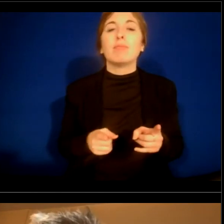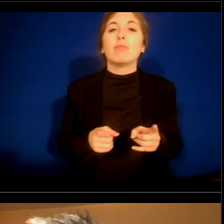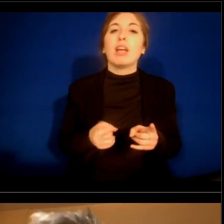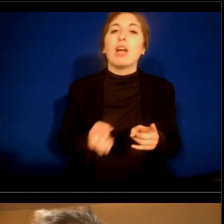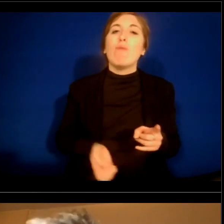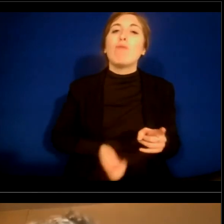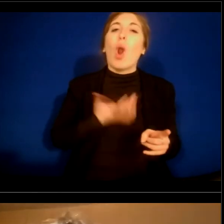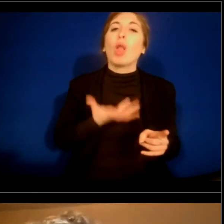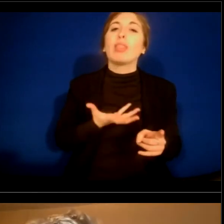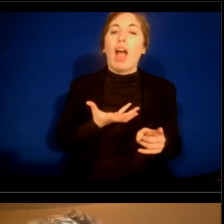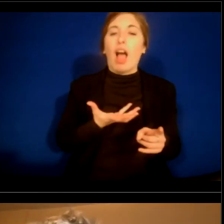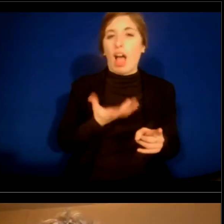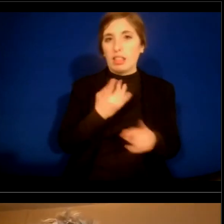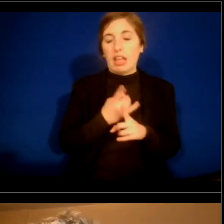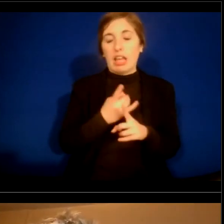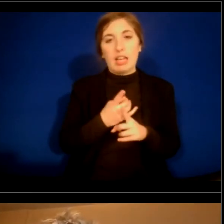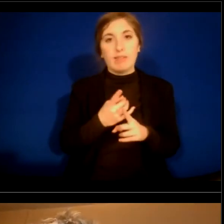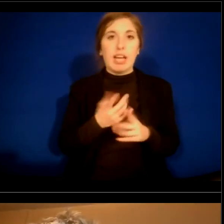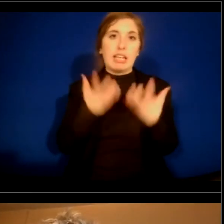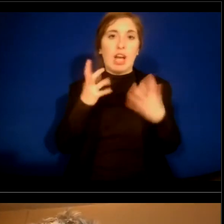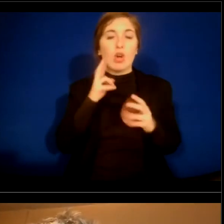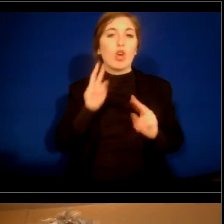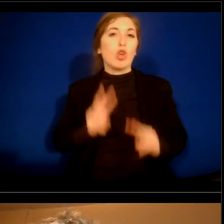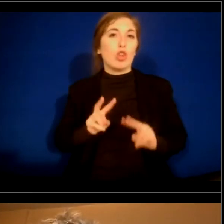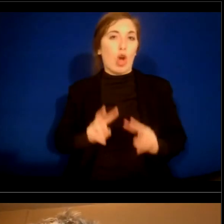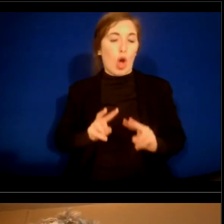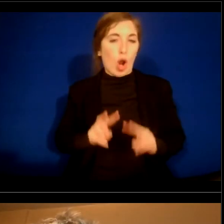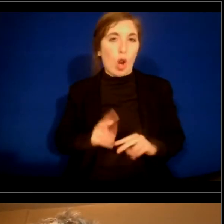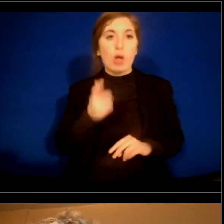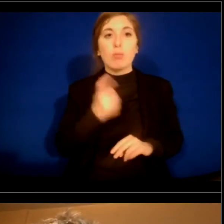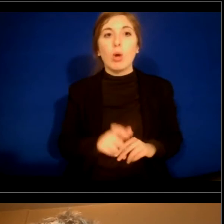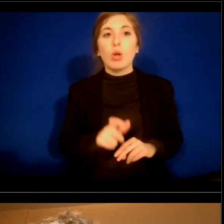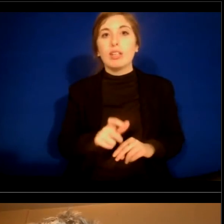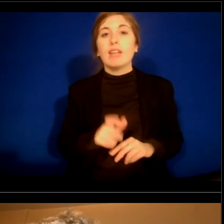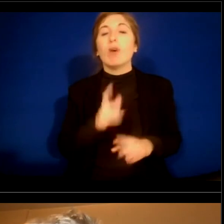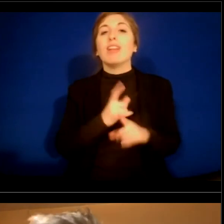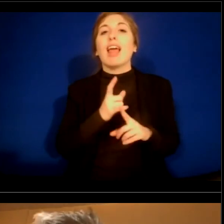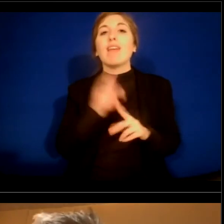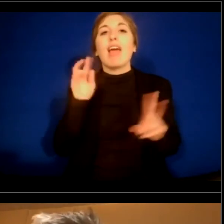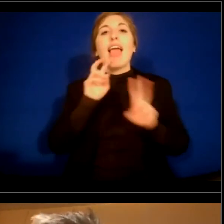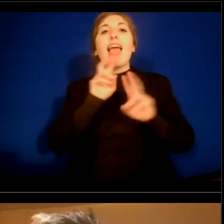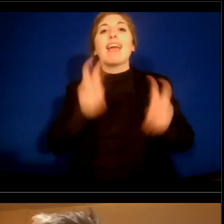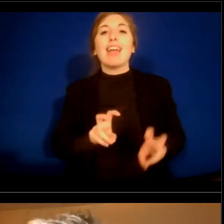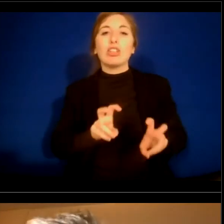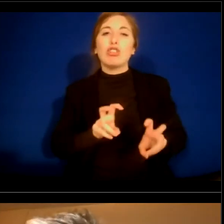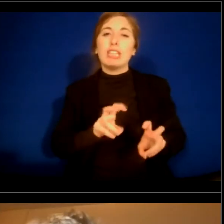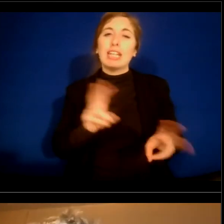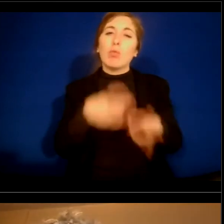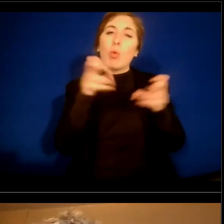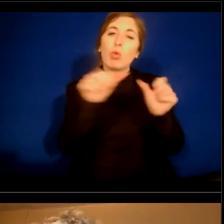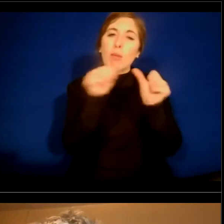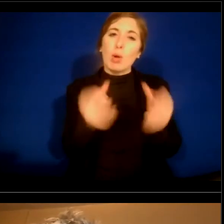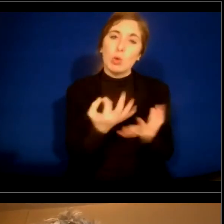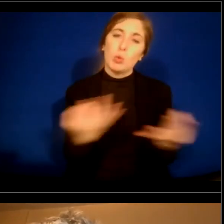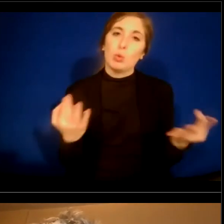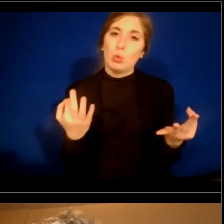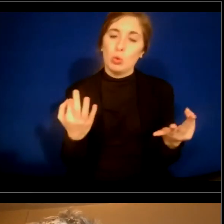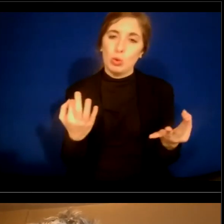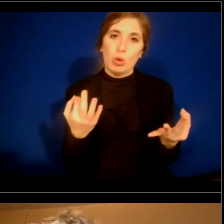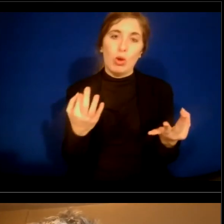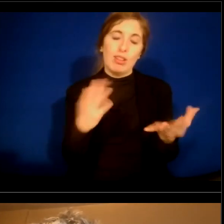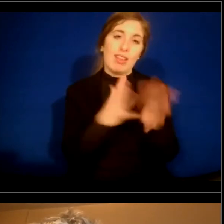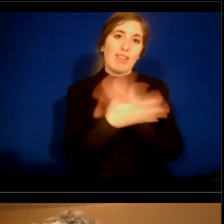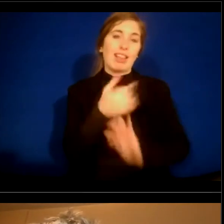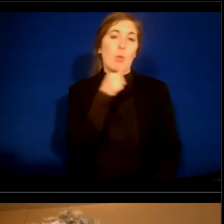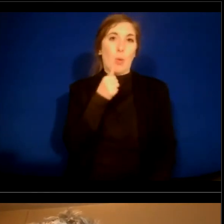situazione. Non so se. Quante altre situazioni, diciamo, di guerra abbiamo avuto occasione